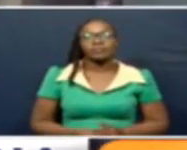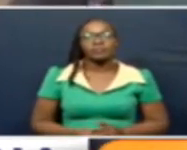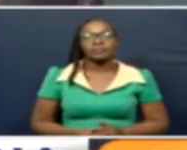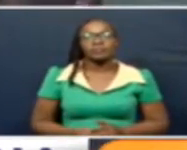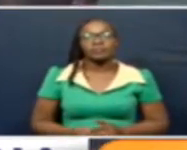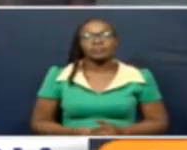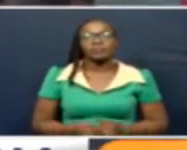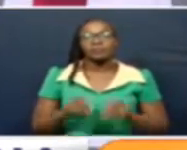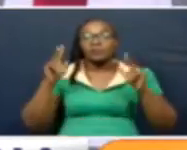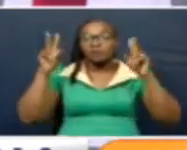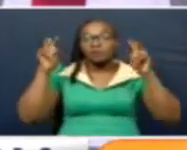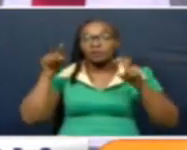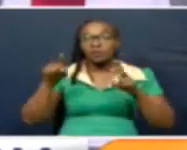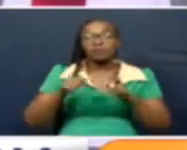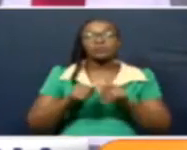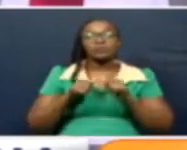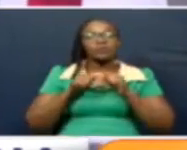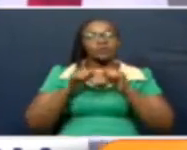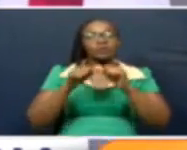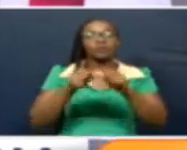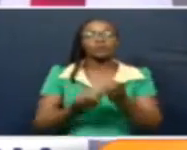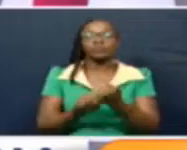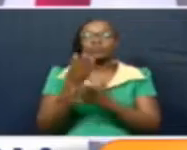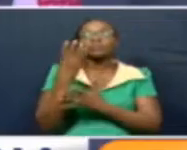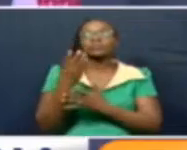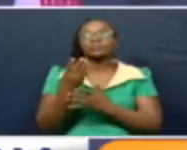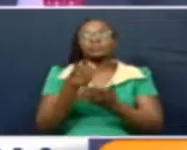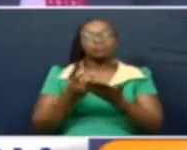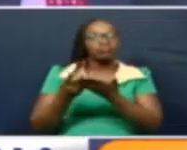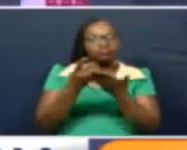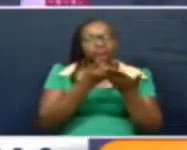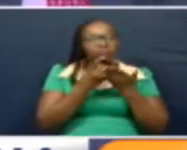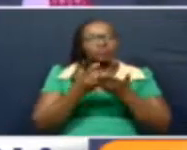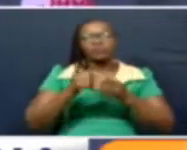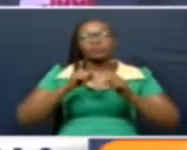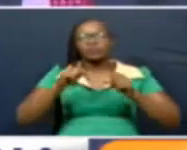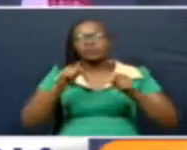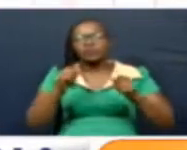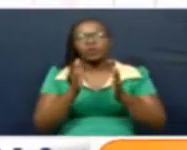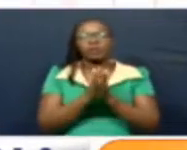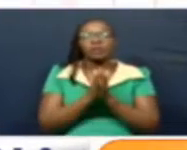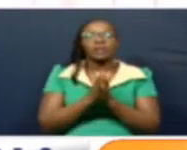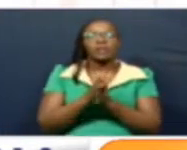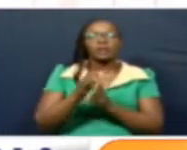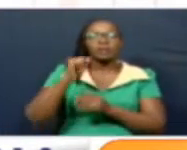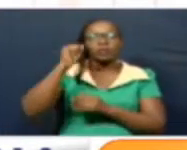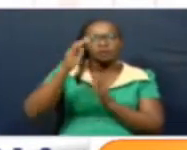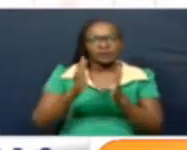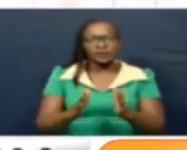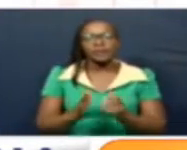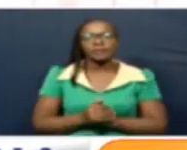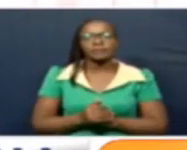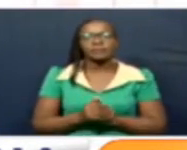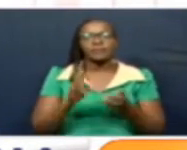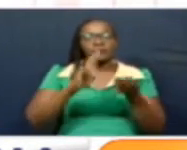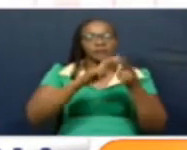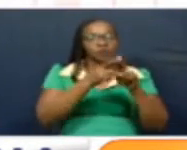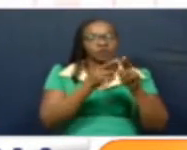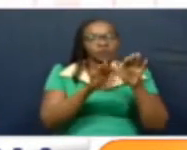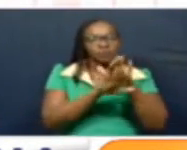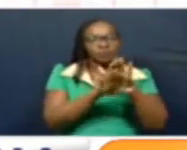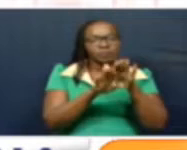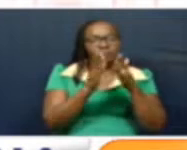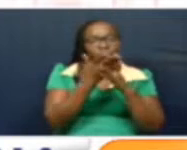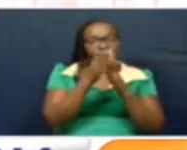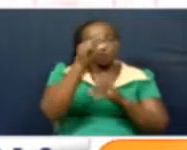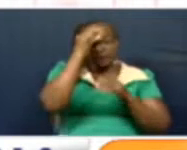Swala hilo likiendelea kuzua gumzo miongoni mwa viongozi akiwemo naibu rais William Ruto. The relationship between governors and